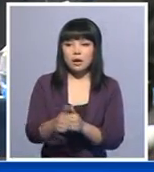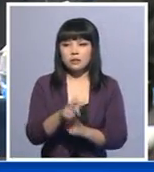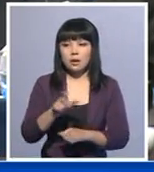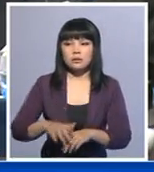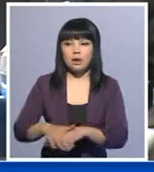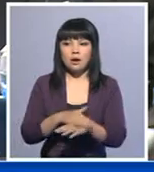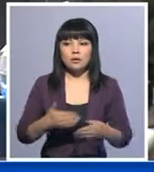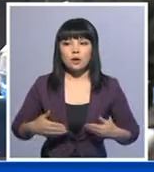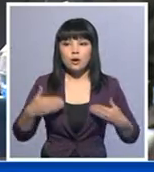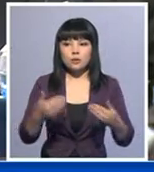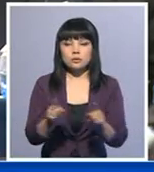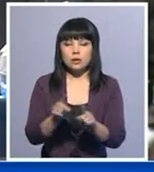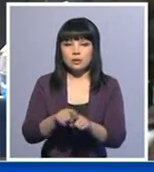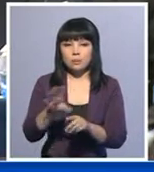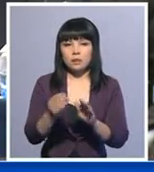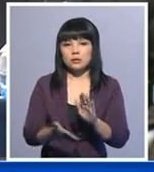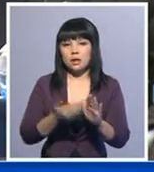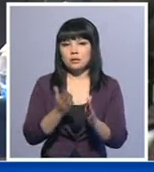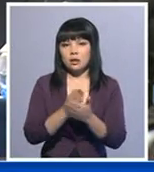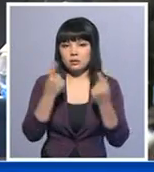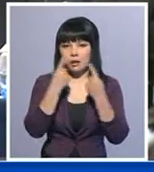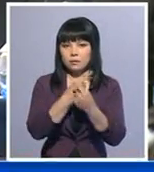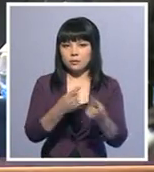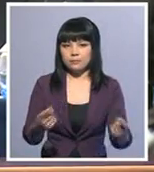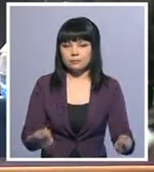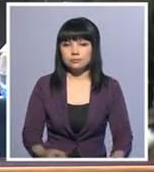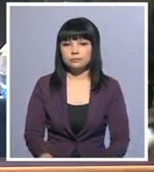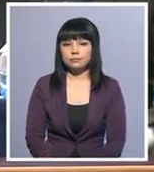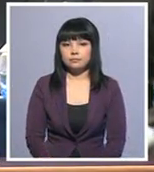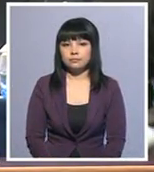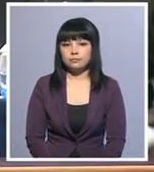бұл ұсынысты кері шегермей жұмыс істеуге шақырамын.